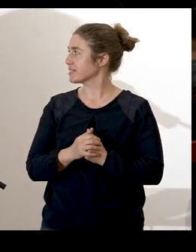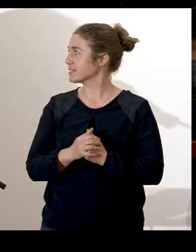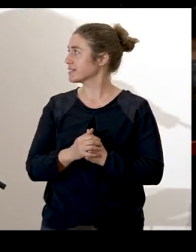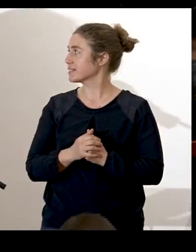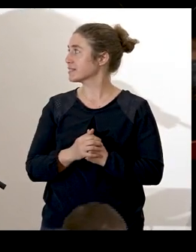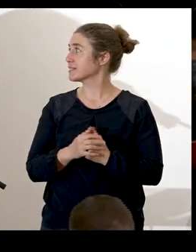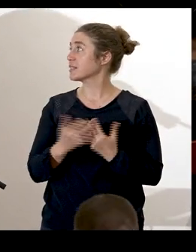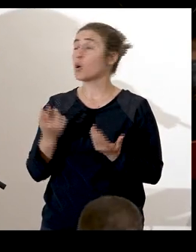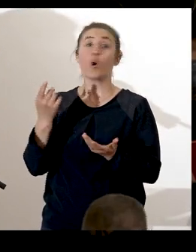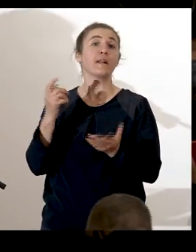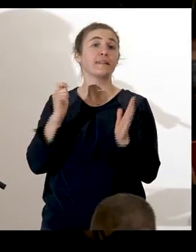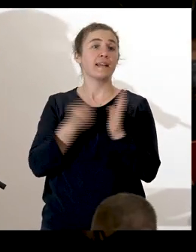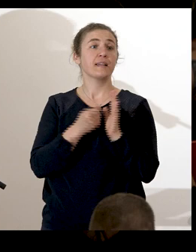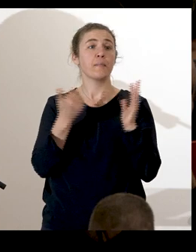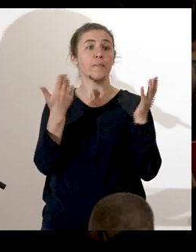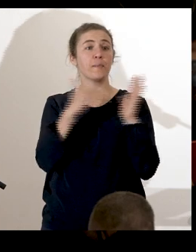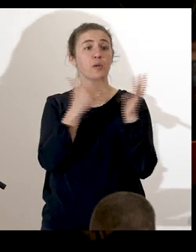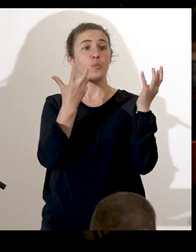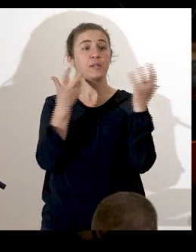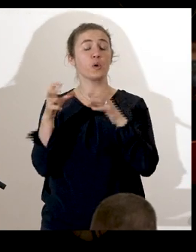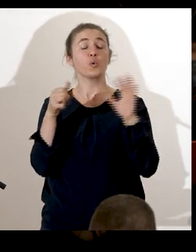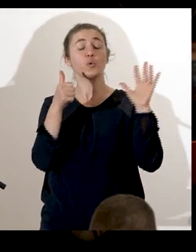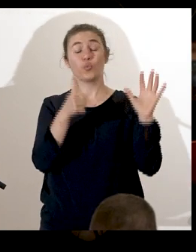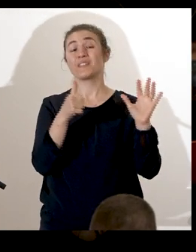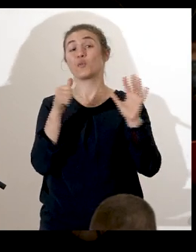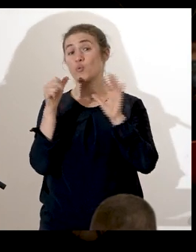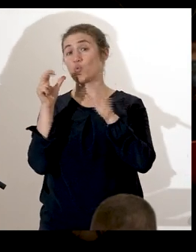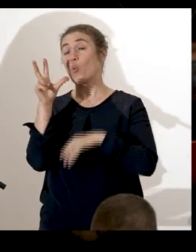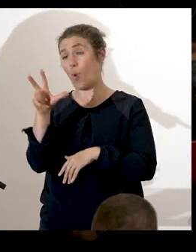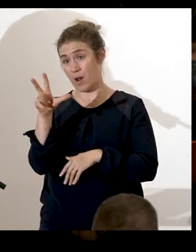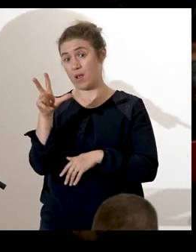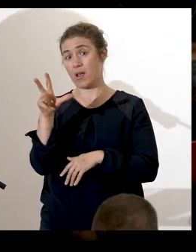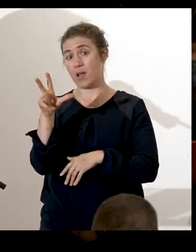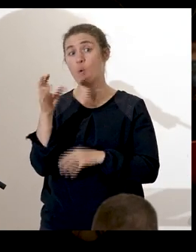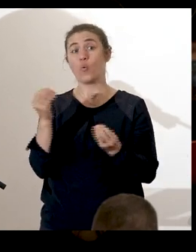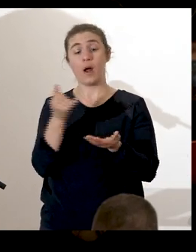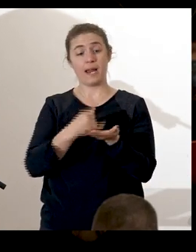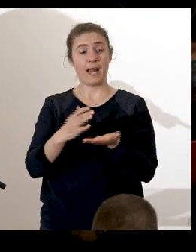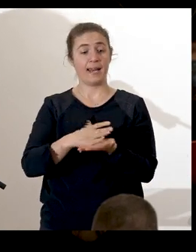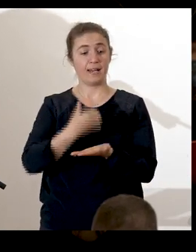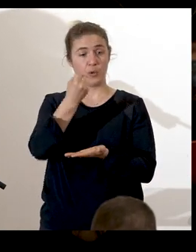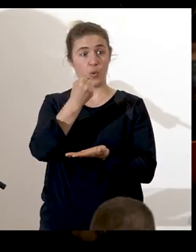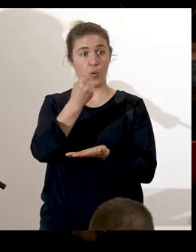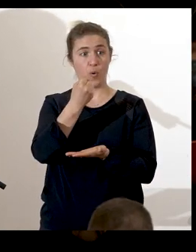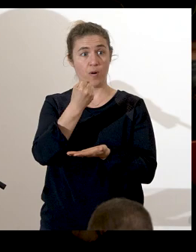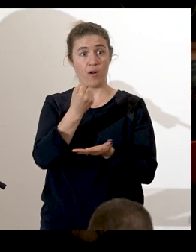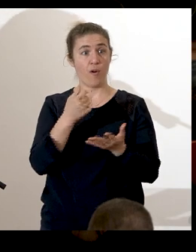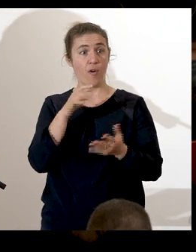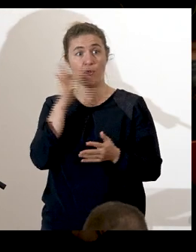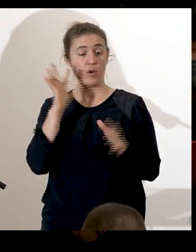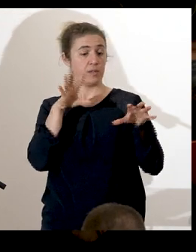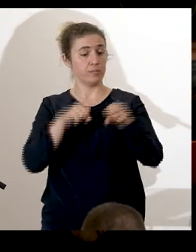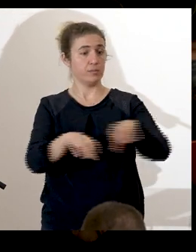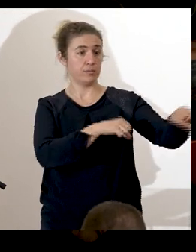Alors, nous sommes en 1863, oui, en 1863, sur l'île de la Réunion, colonie française de l'océan